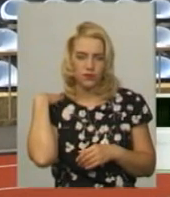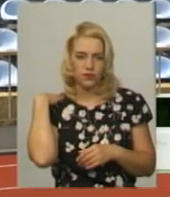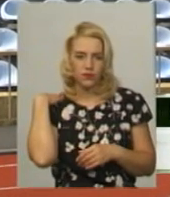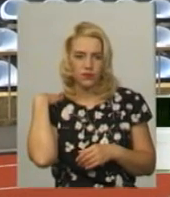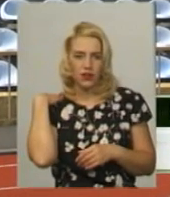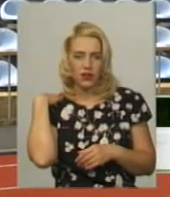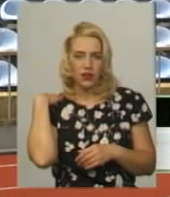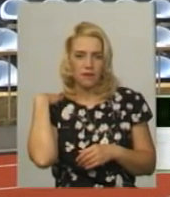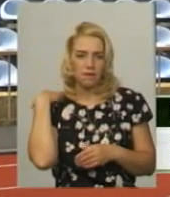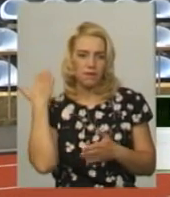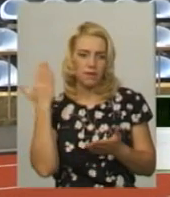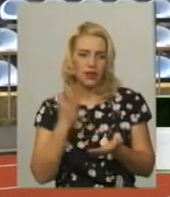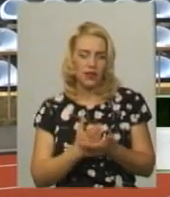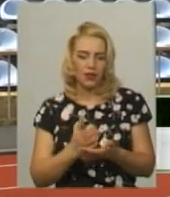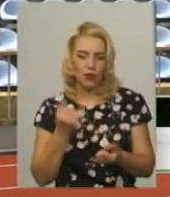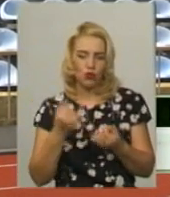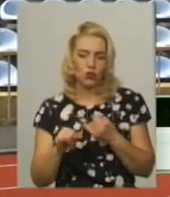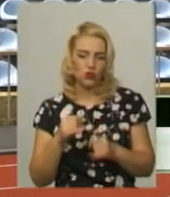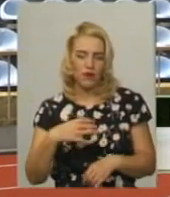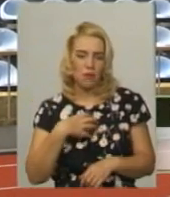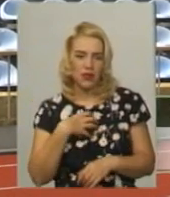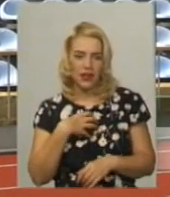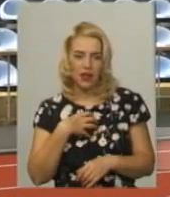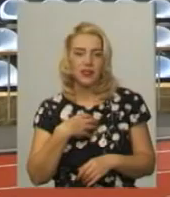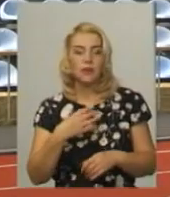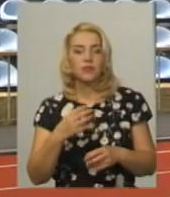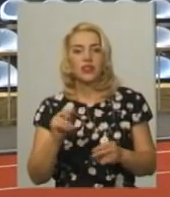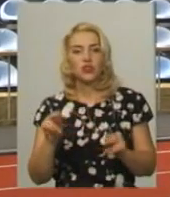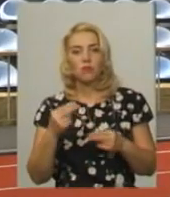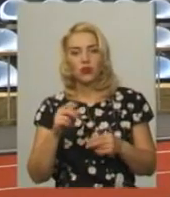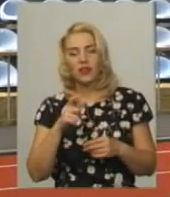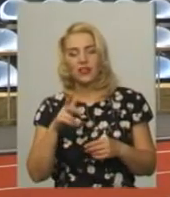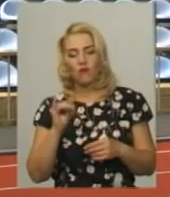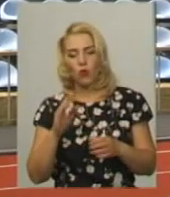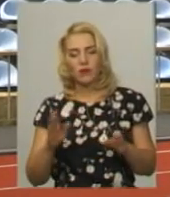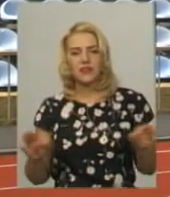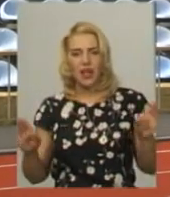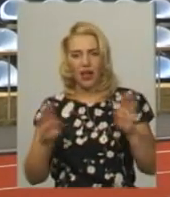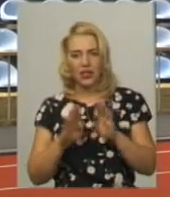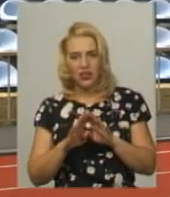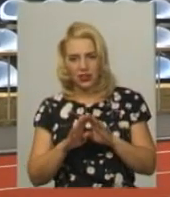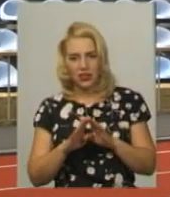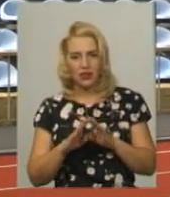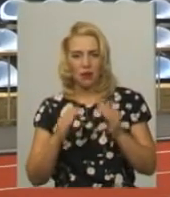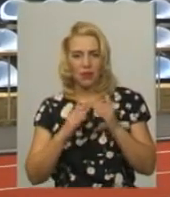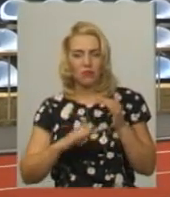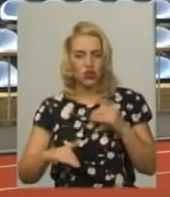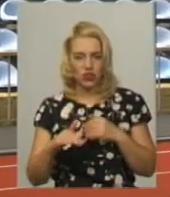є бронзова медаль чемпіонату Європи в закритих приміщеннях у Глазго,